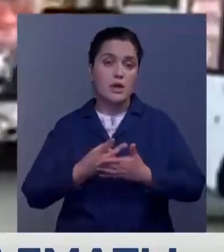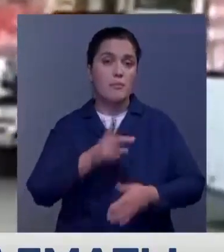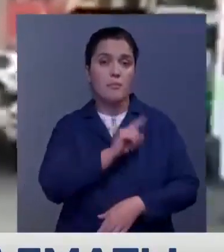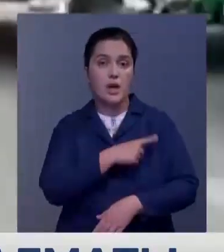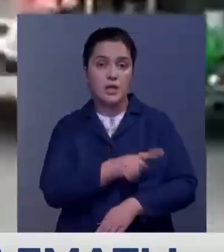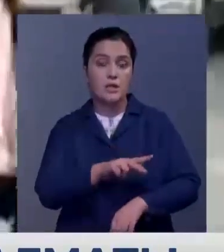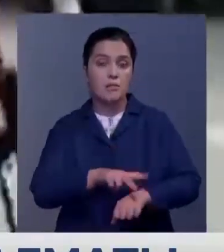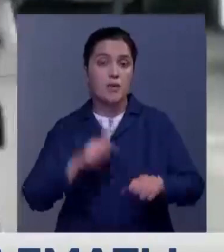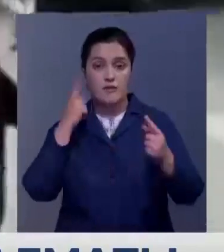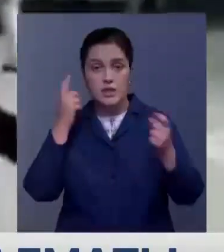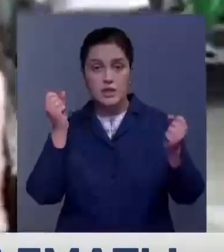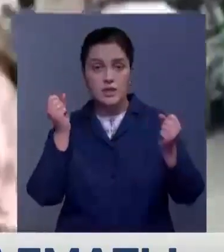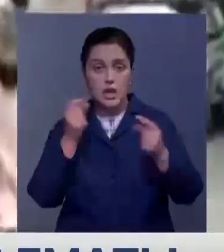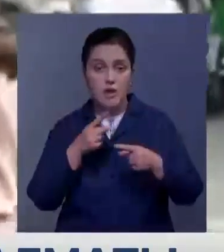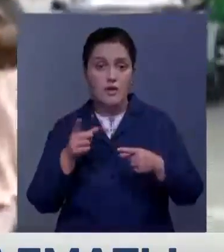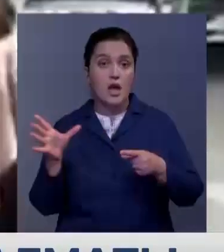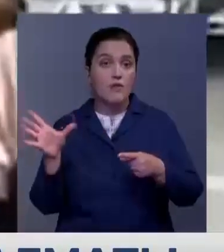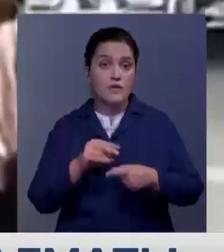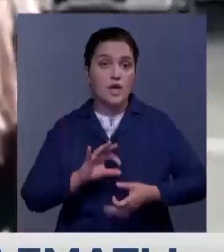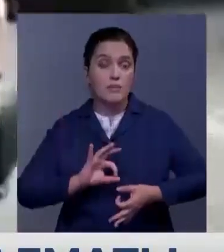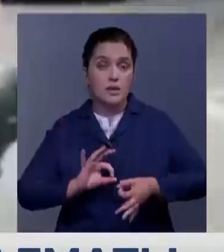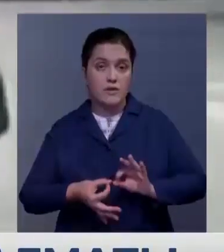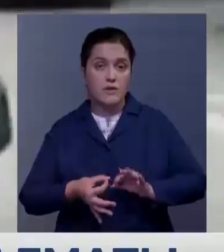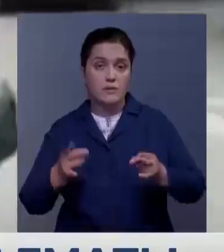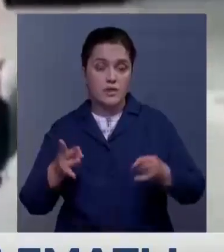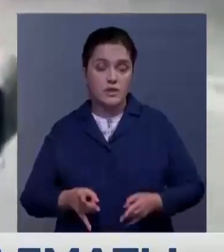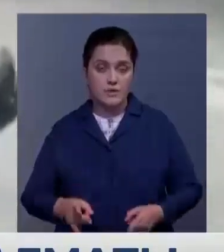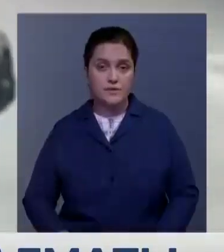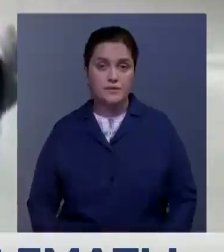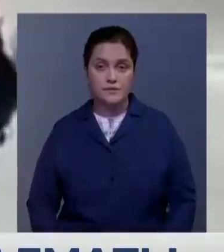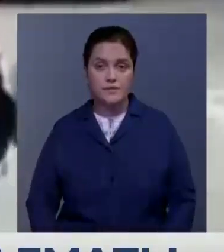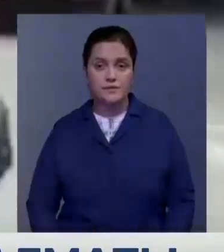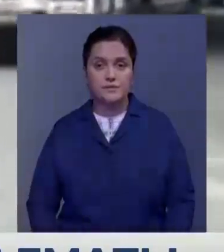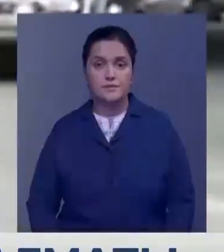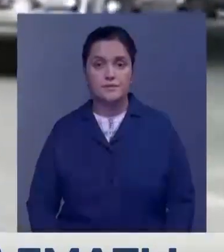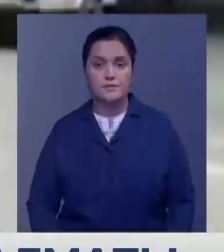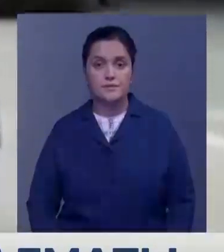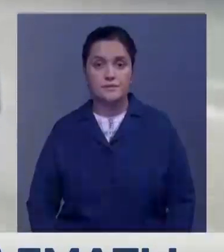в полицию. В больницу, простите. Полицейские выясняют все обстоятельства происшествия.